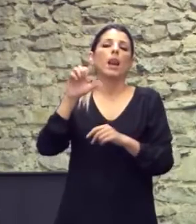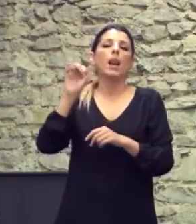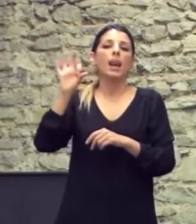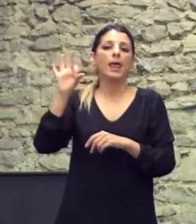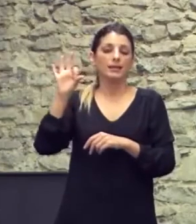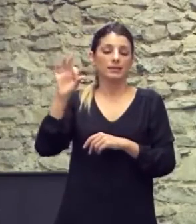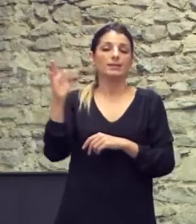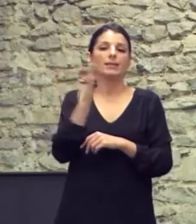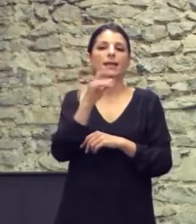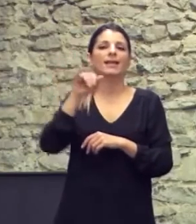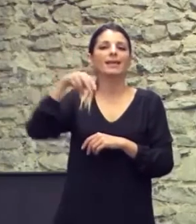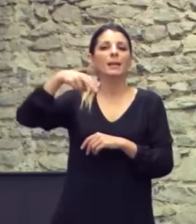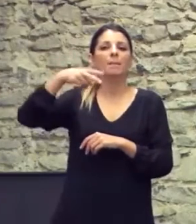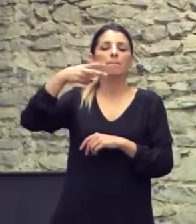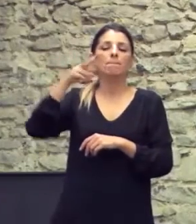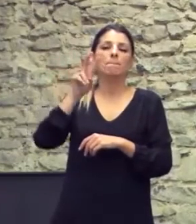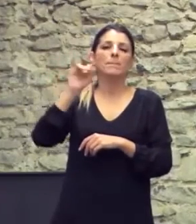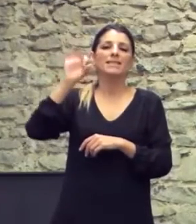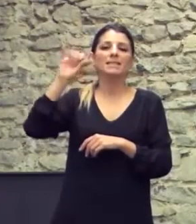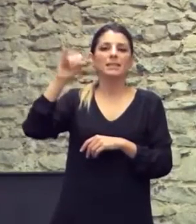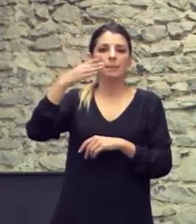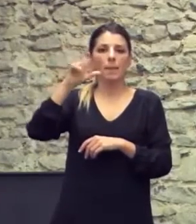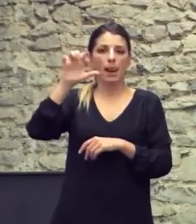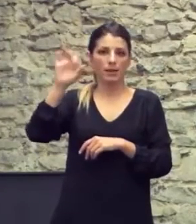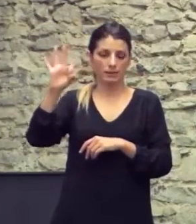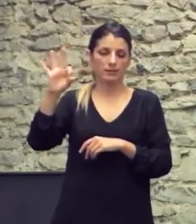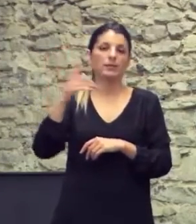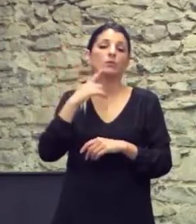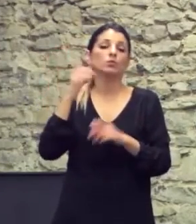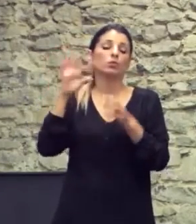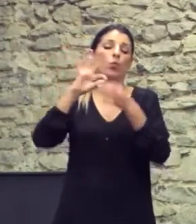oso ondo auskatzen, ikustezinak, ez? Dokumentaloa da,